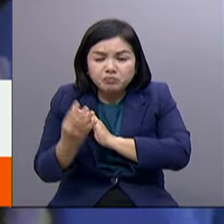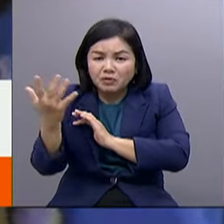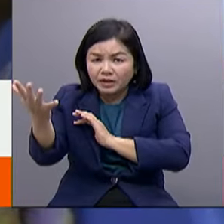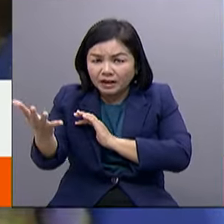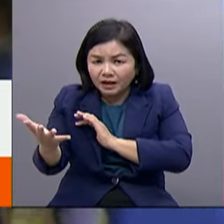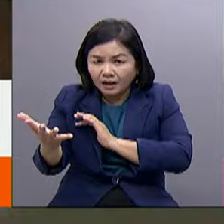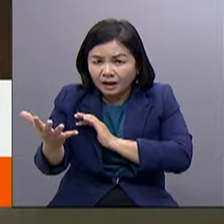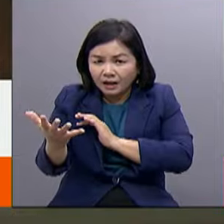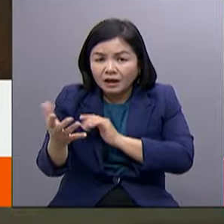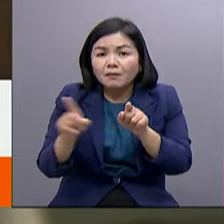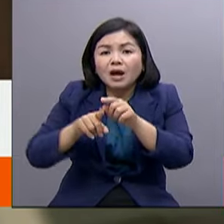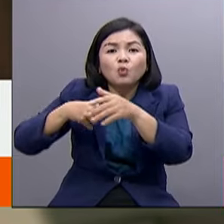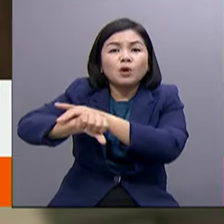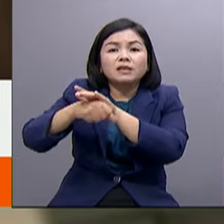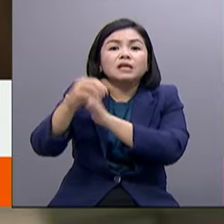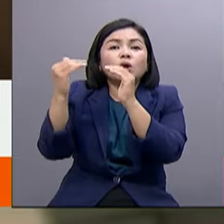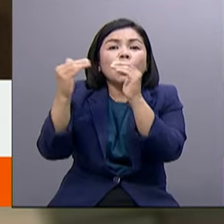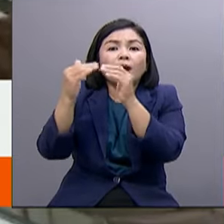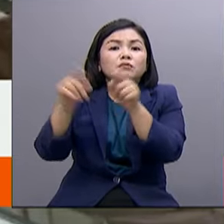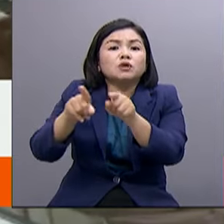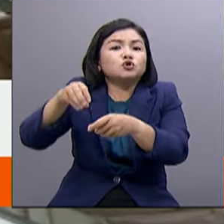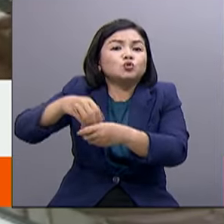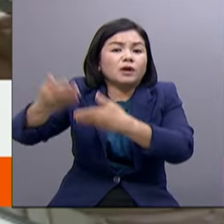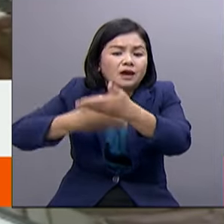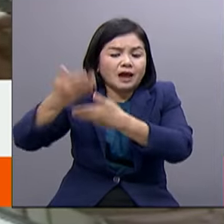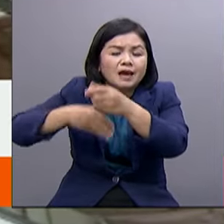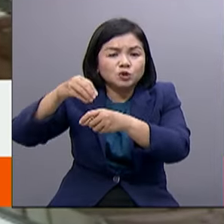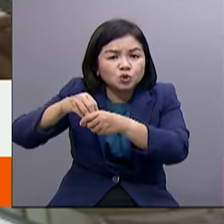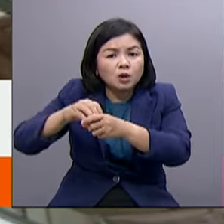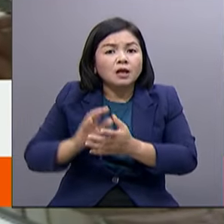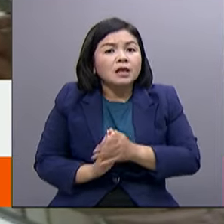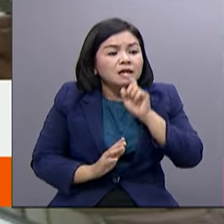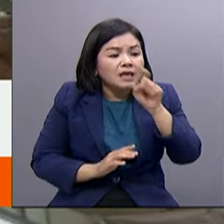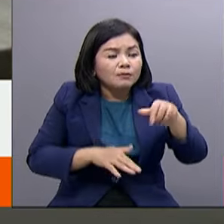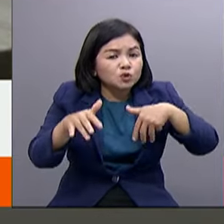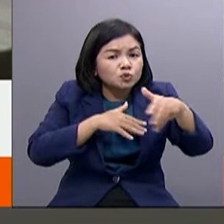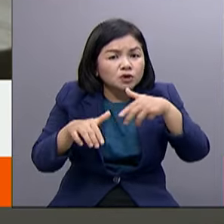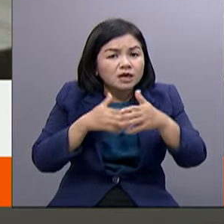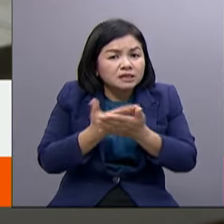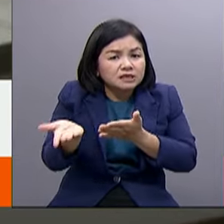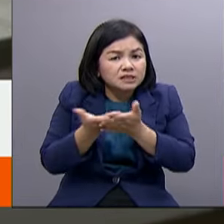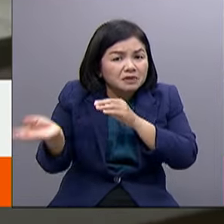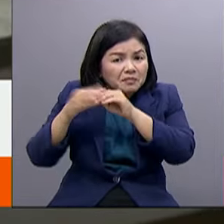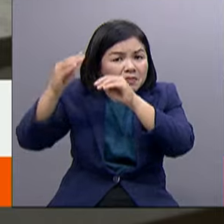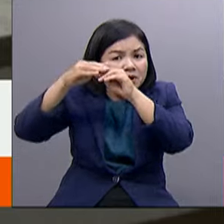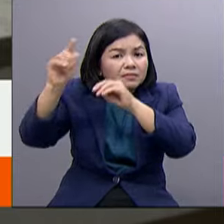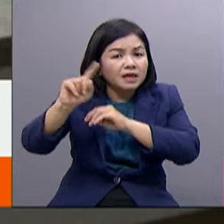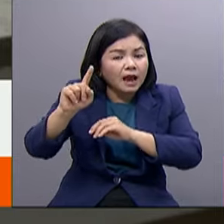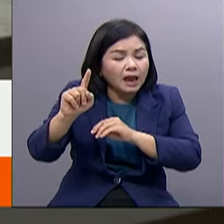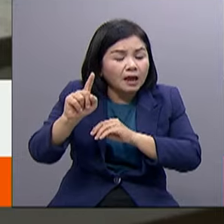เงินสามมาหวยใต้ดินก็จะยังคงอยู ่แต่ทีนี้คนจะเล่นเพิ่มขึ้นไหมคะคุณธนากรประเมินยังไงบ้างนะ